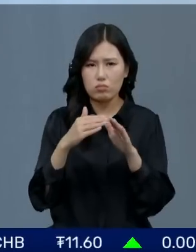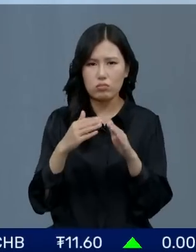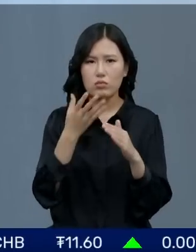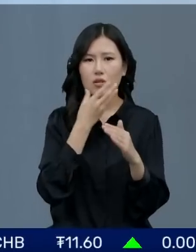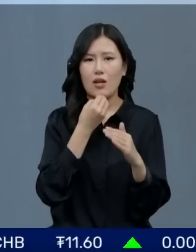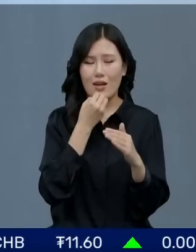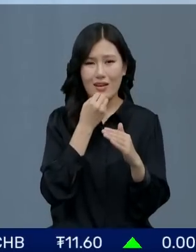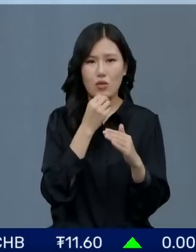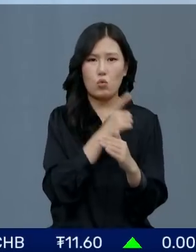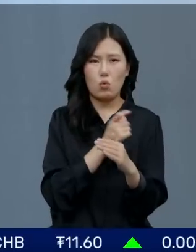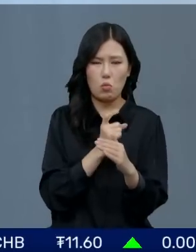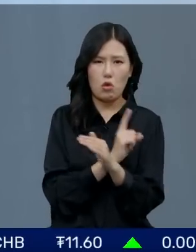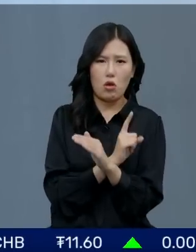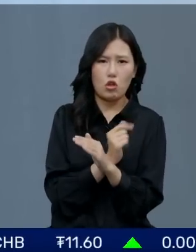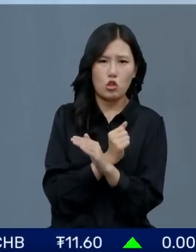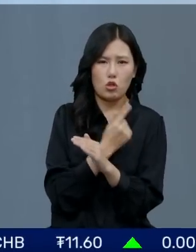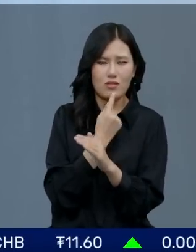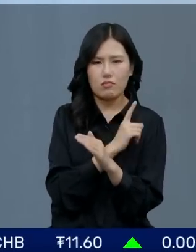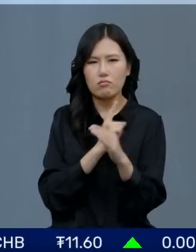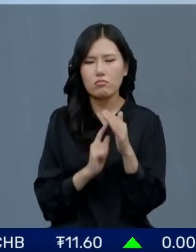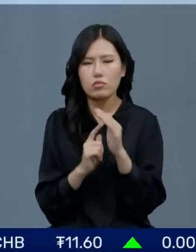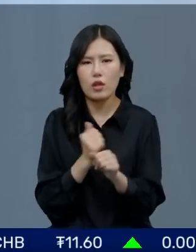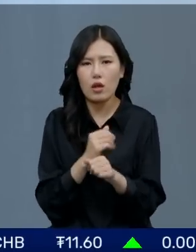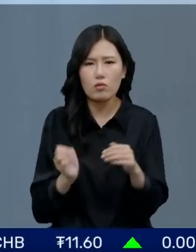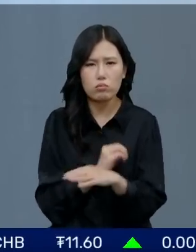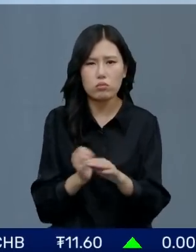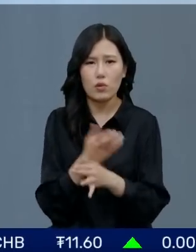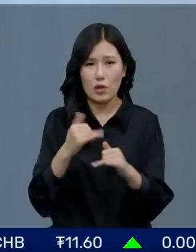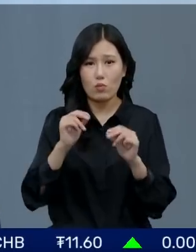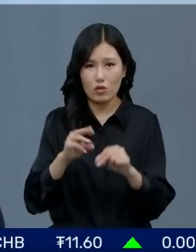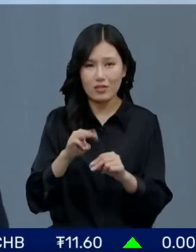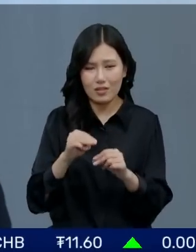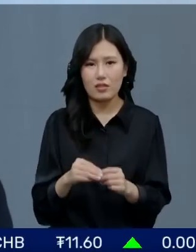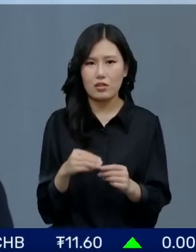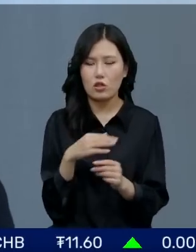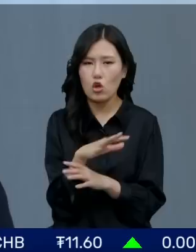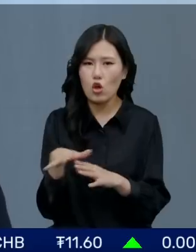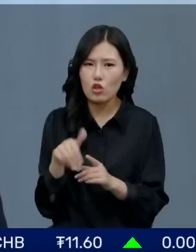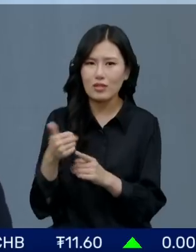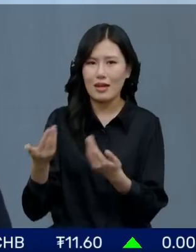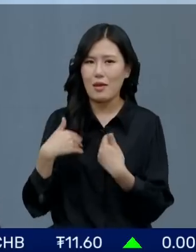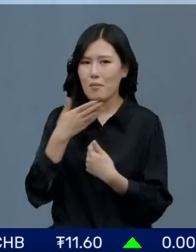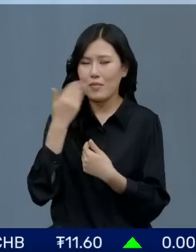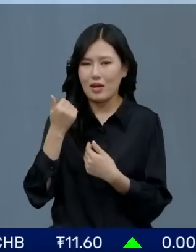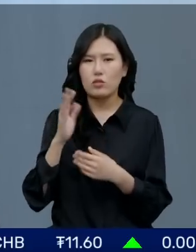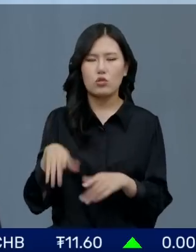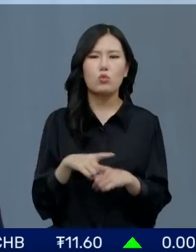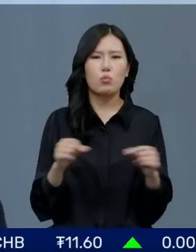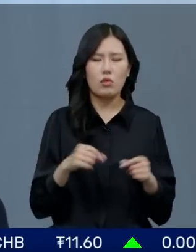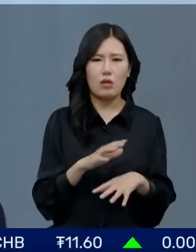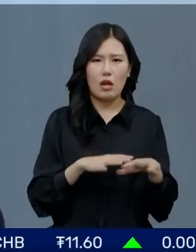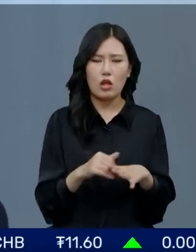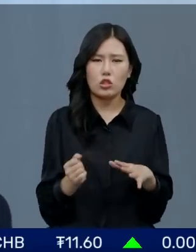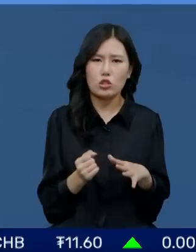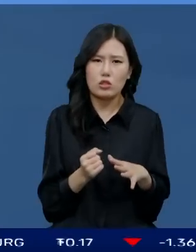сайхан бүтэмжтэй ажиллана шүү дээ жирийн дөрөв үйлрэл. Чинь ажиллах нөхцөл бүрдэхгүй учраас тэр хүн чинь бүтэмж гаргаж чадахгүй байгаа. Гар чинь бээрээд ивэл яаж